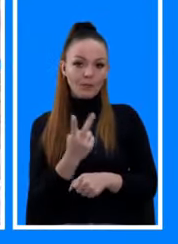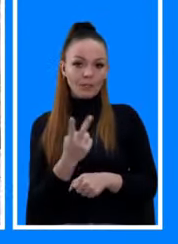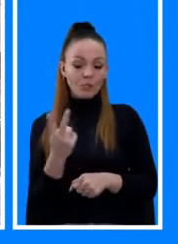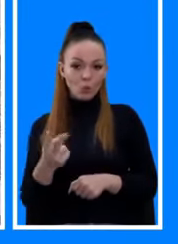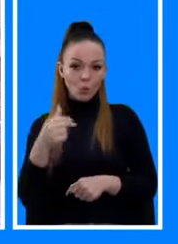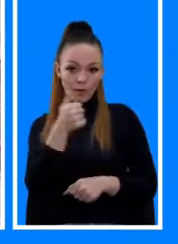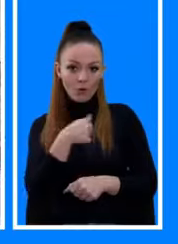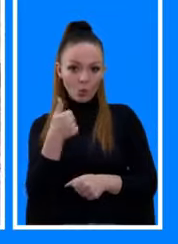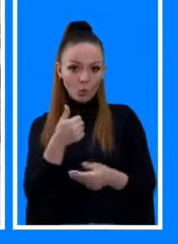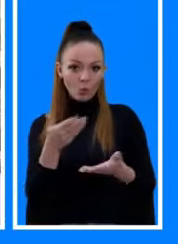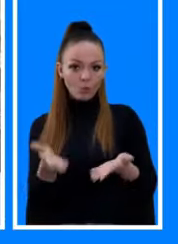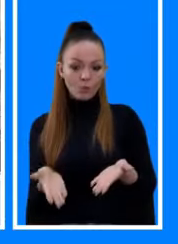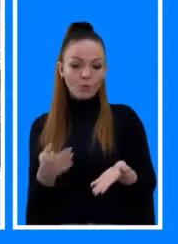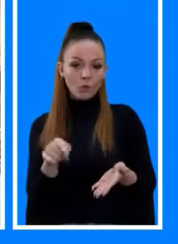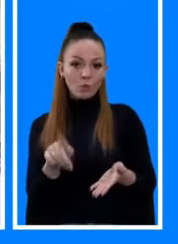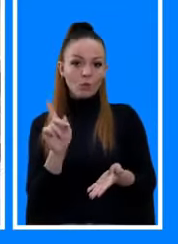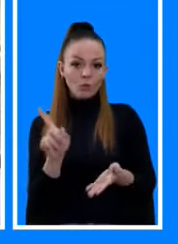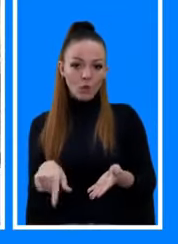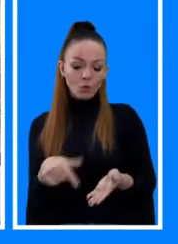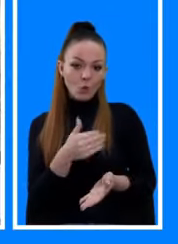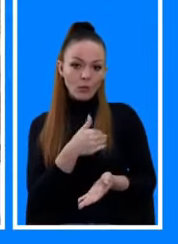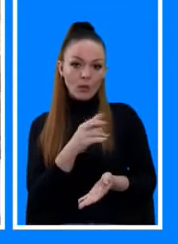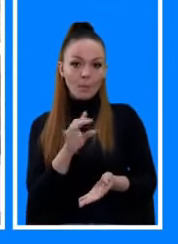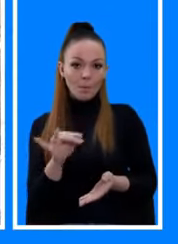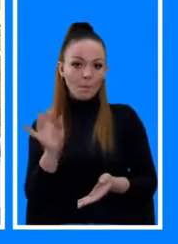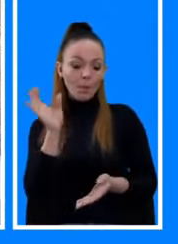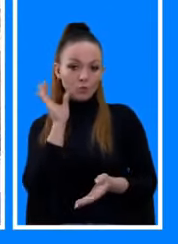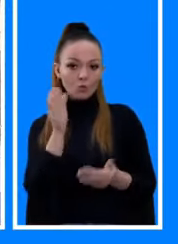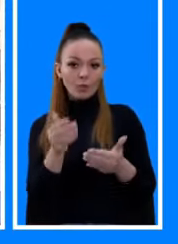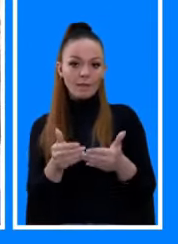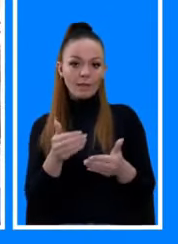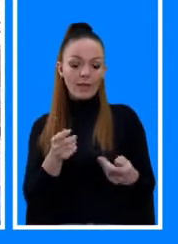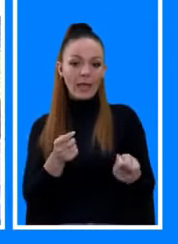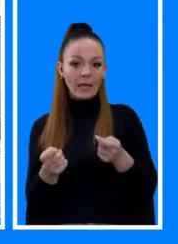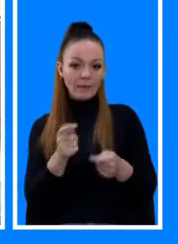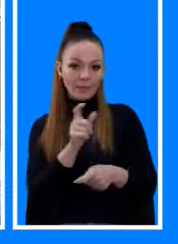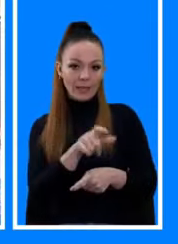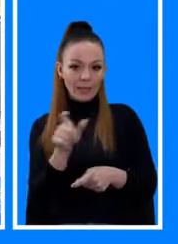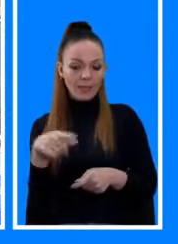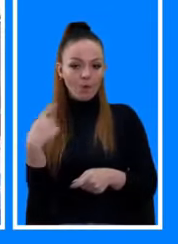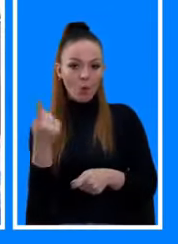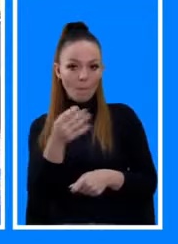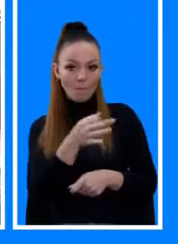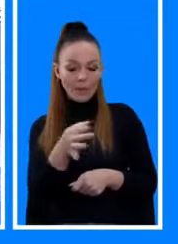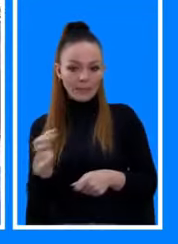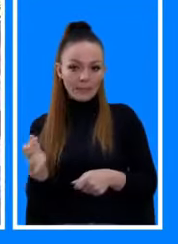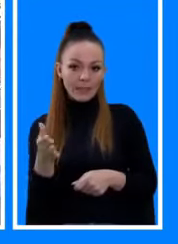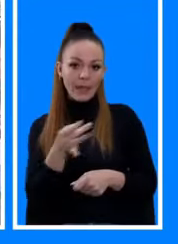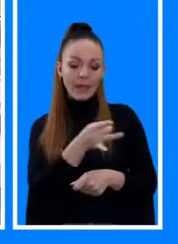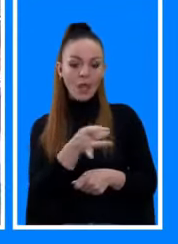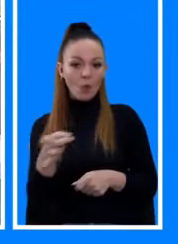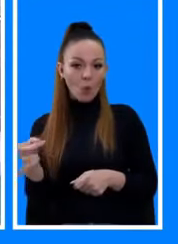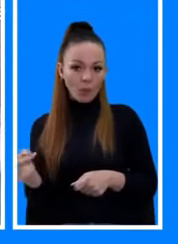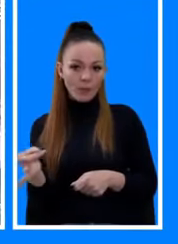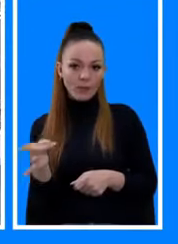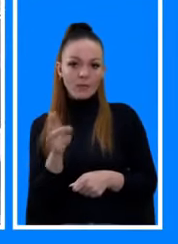2021-2022 року. Ну, тут також хотілося б почути від керівників областей, керівників регіонів,